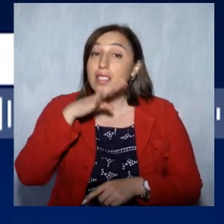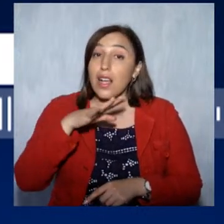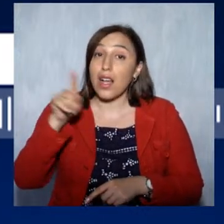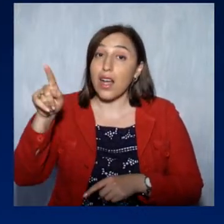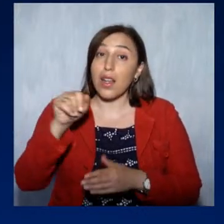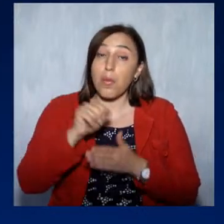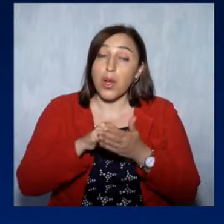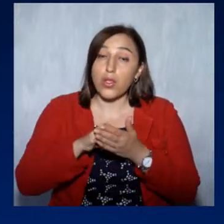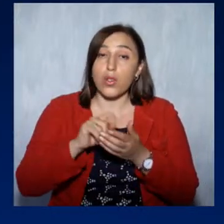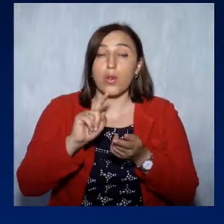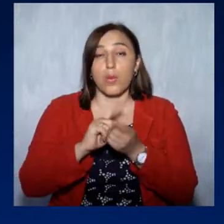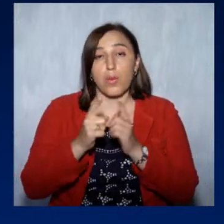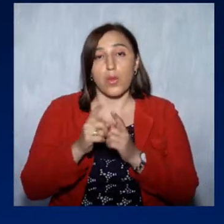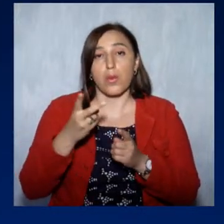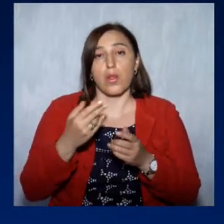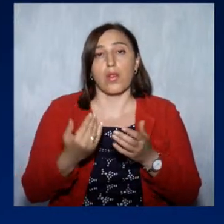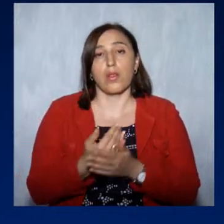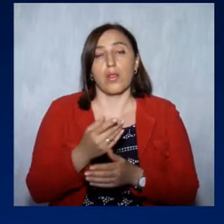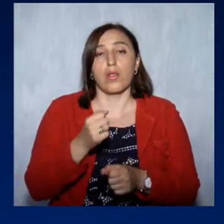պտուղները քարի։